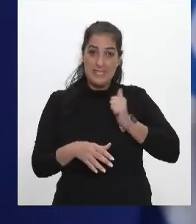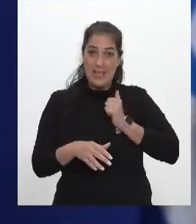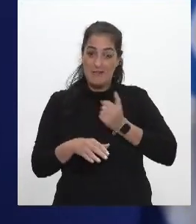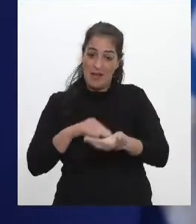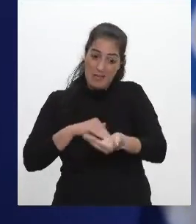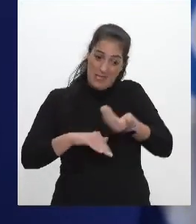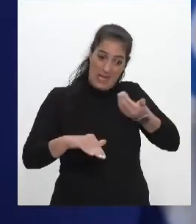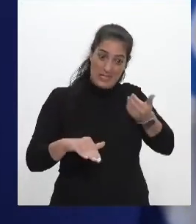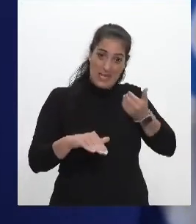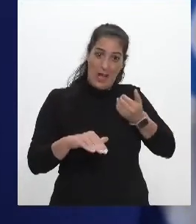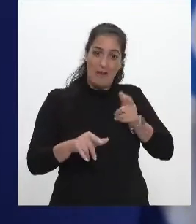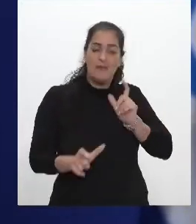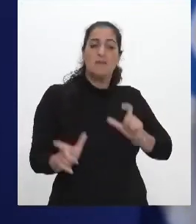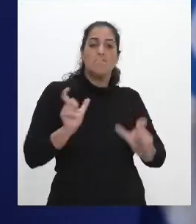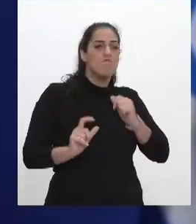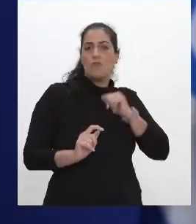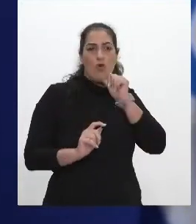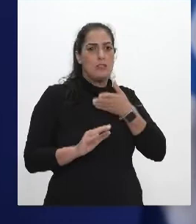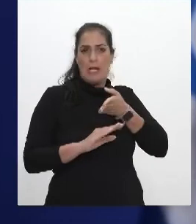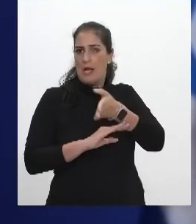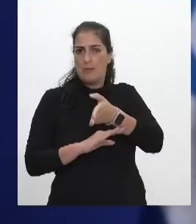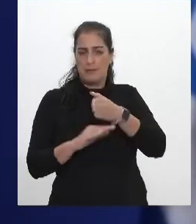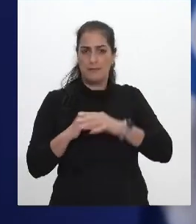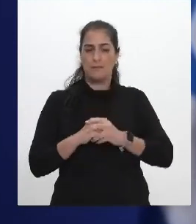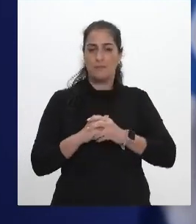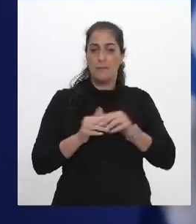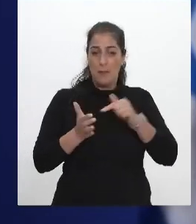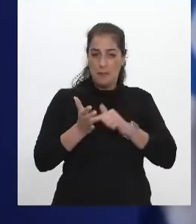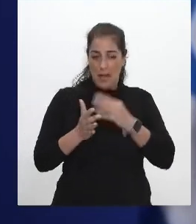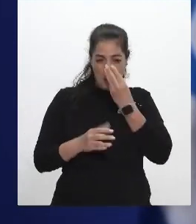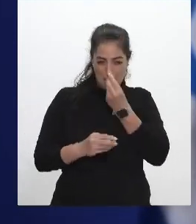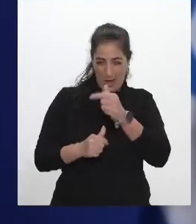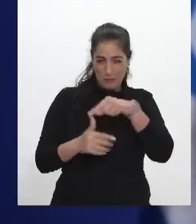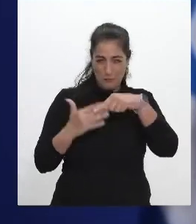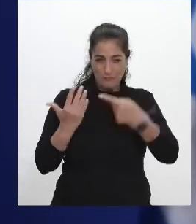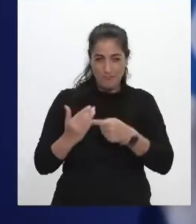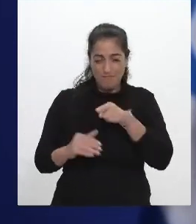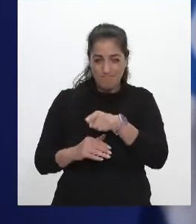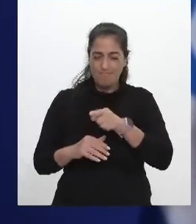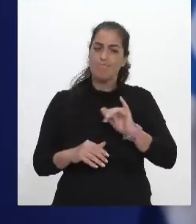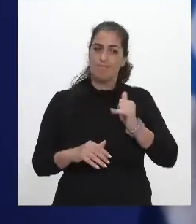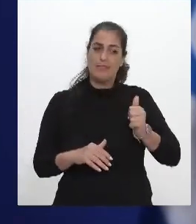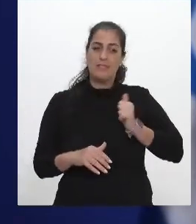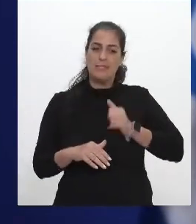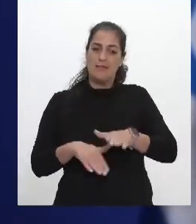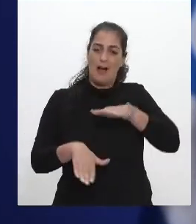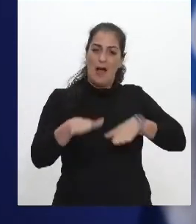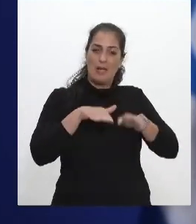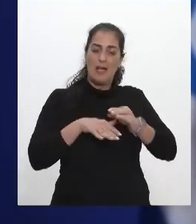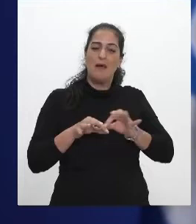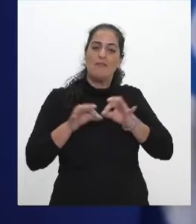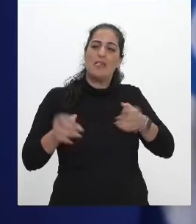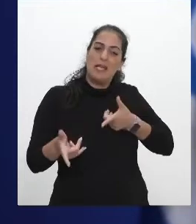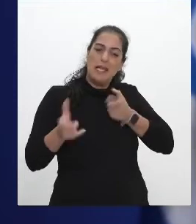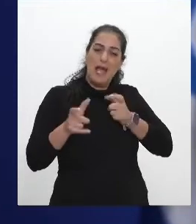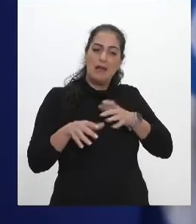המבנה ונמנע מכניסה למבנה על בסיס חשדות אלו הכוחות יצאו והכינו ירי במרחב